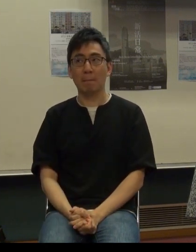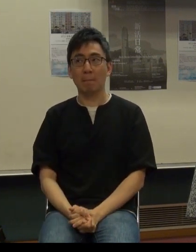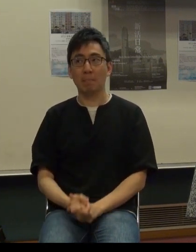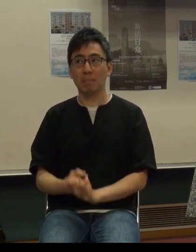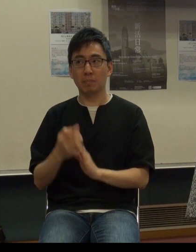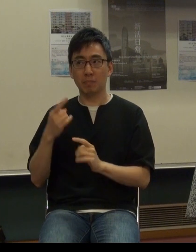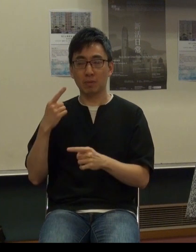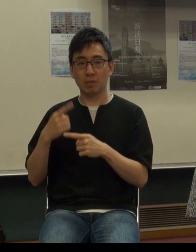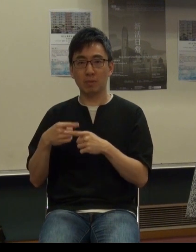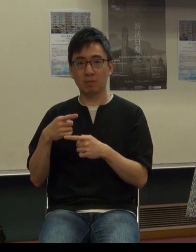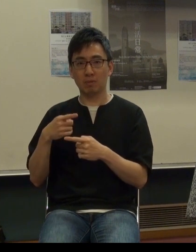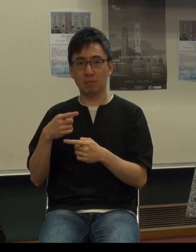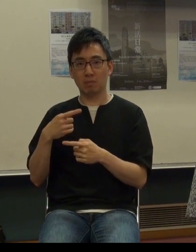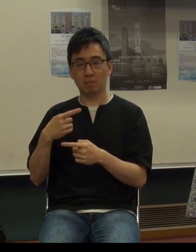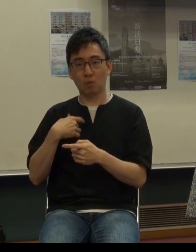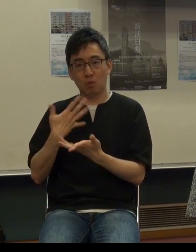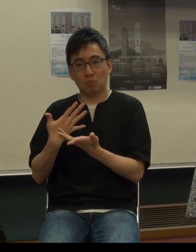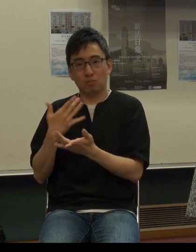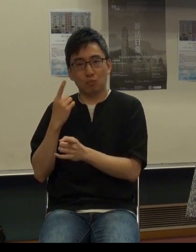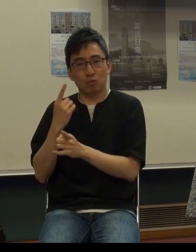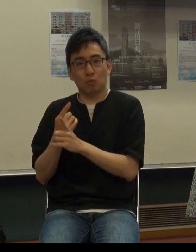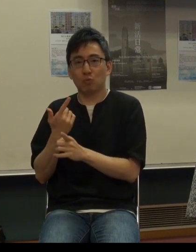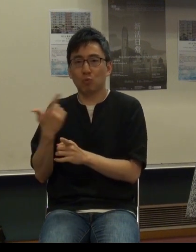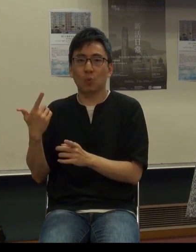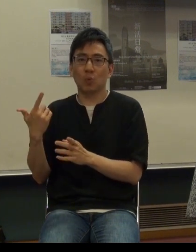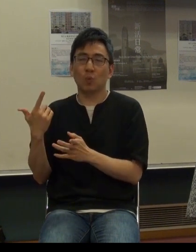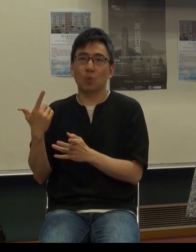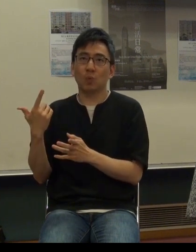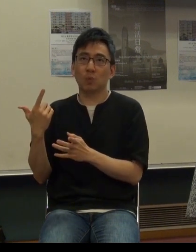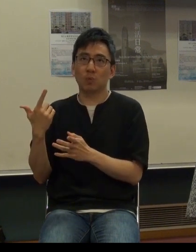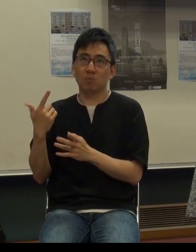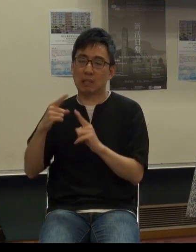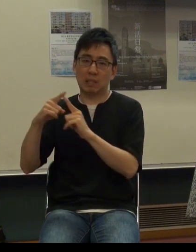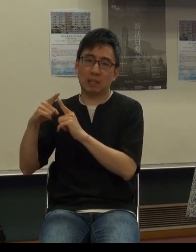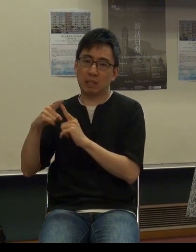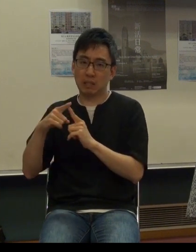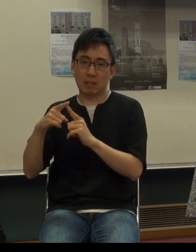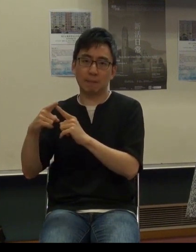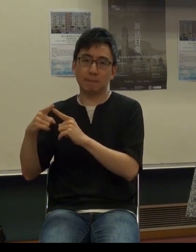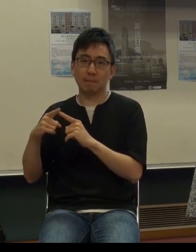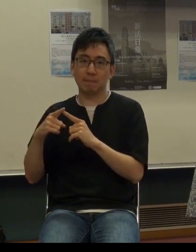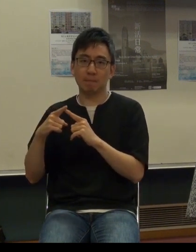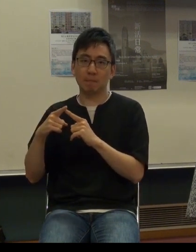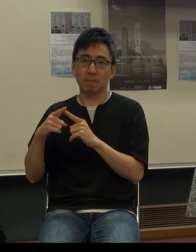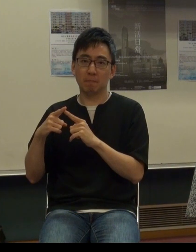咁呢點嚟講咧，好對我諗對更加多嘅市民嚟講咧，